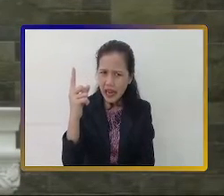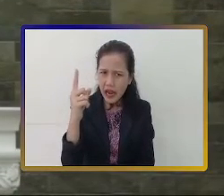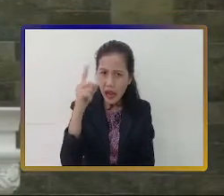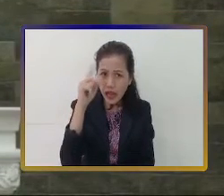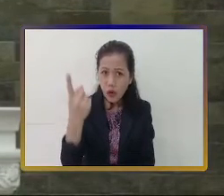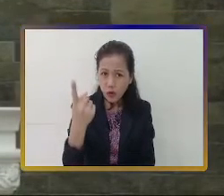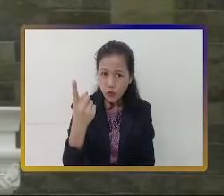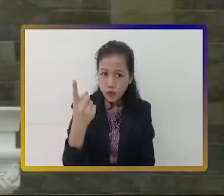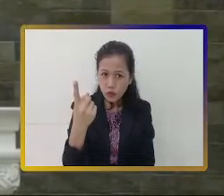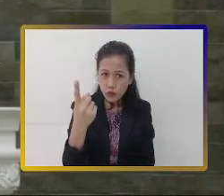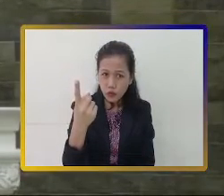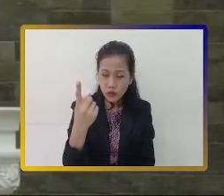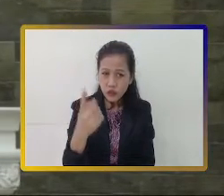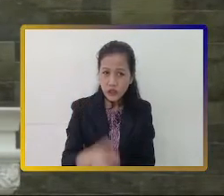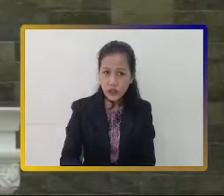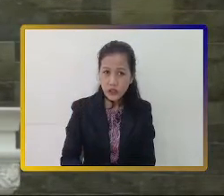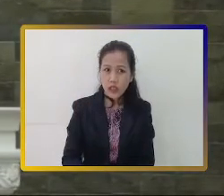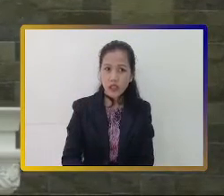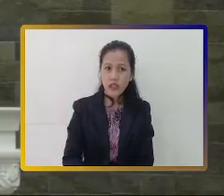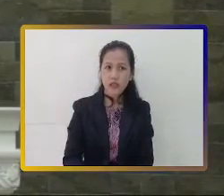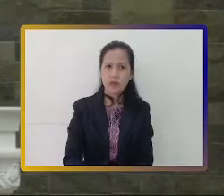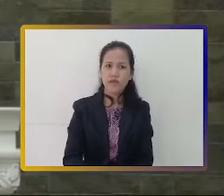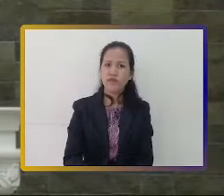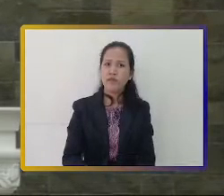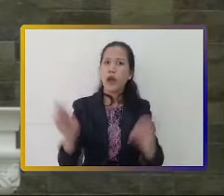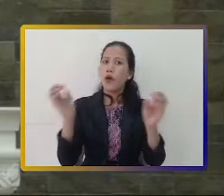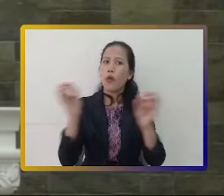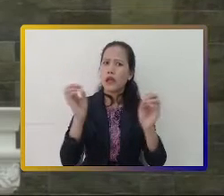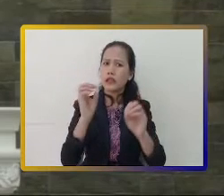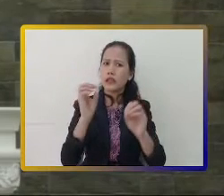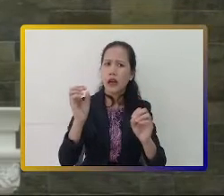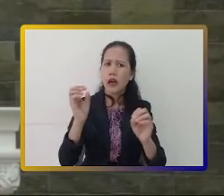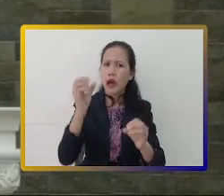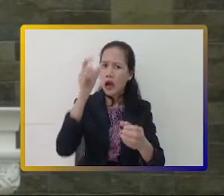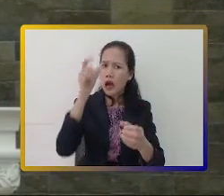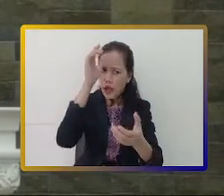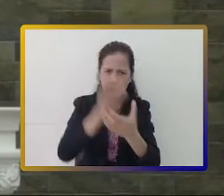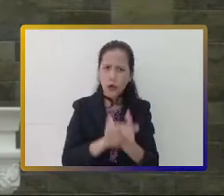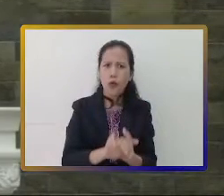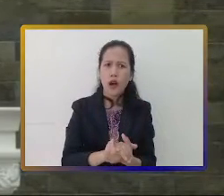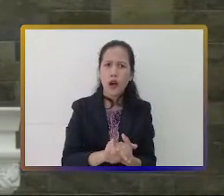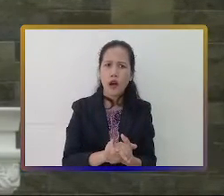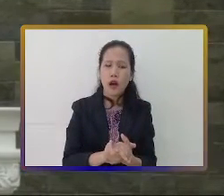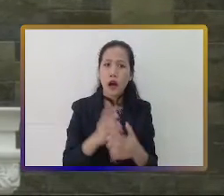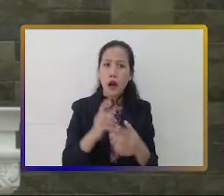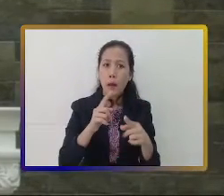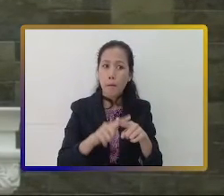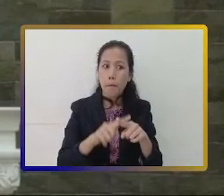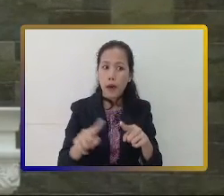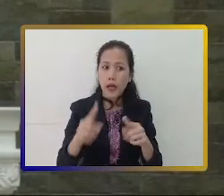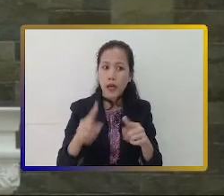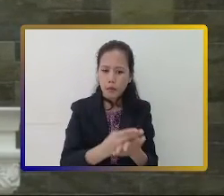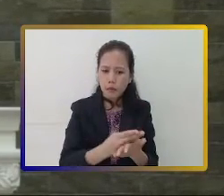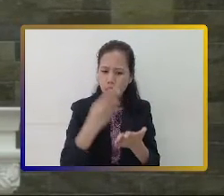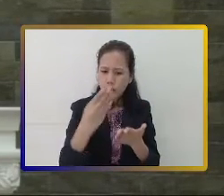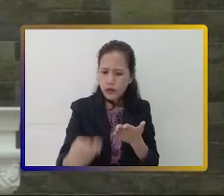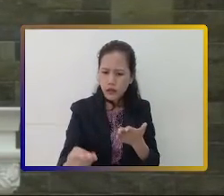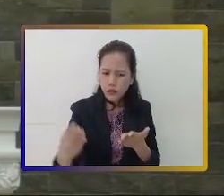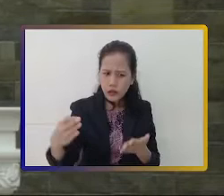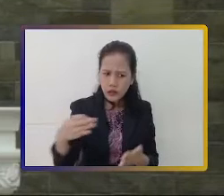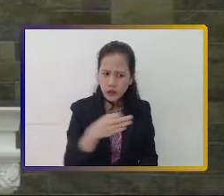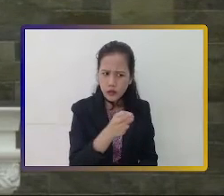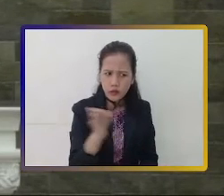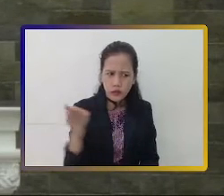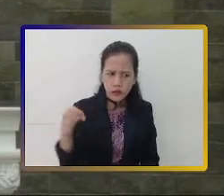nito, bibili po sila ng goldfish. Bibili po sila ng isang pusa. And they will call